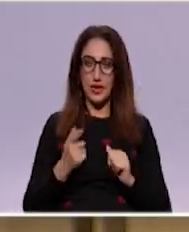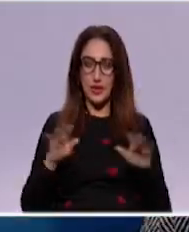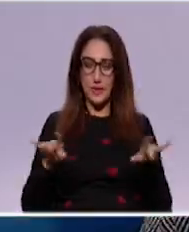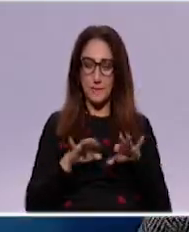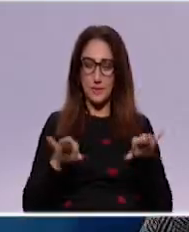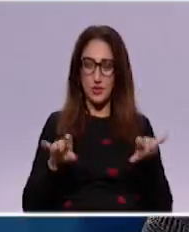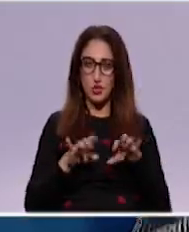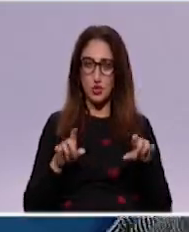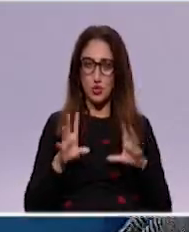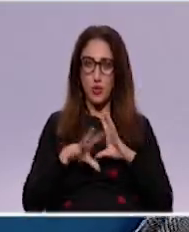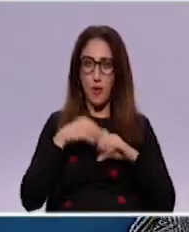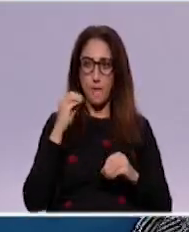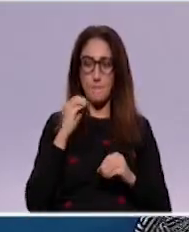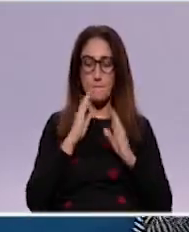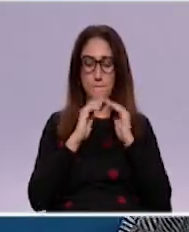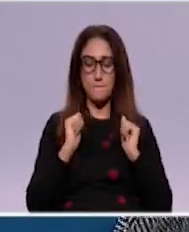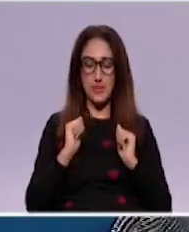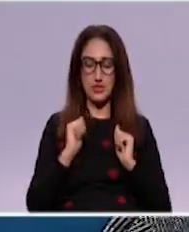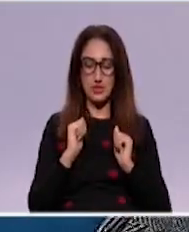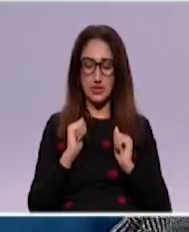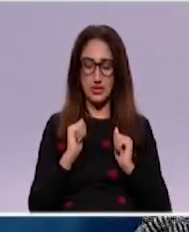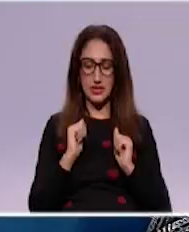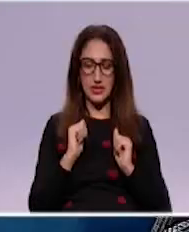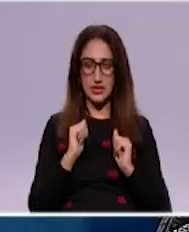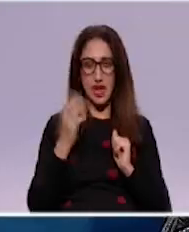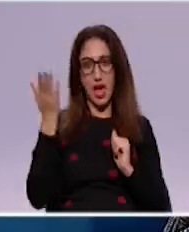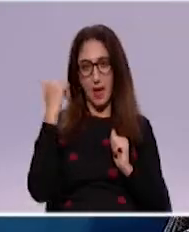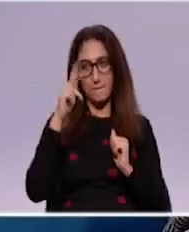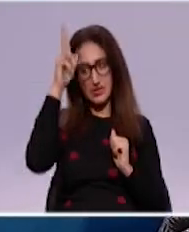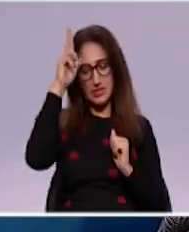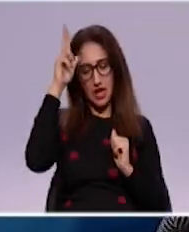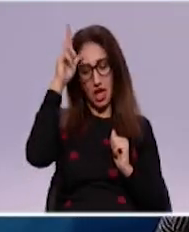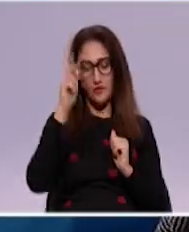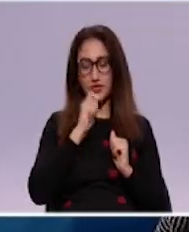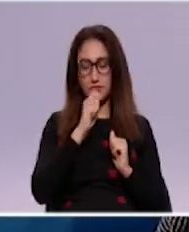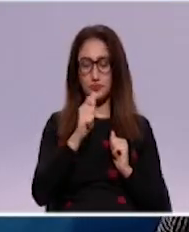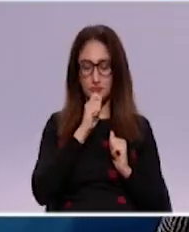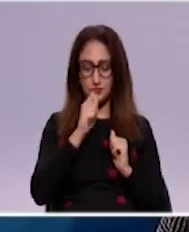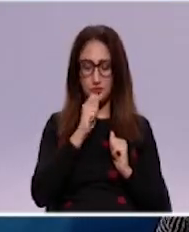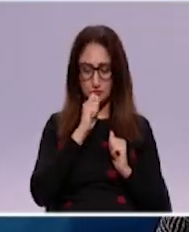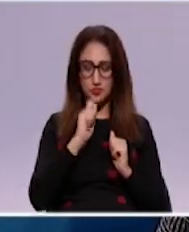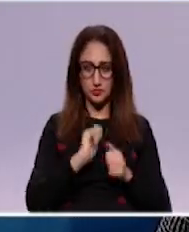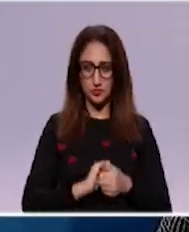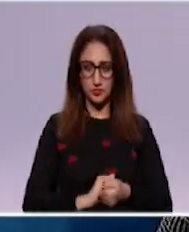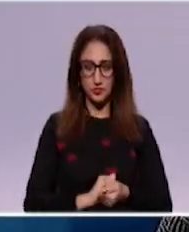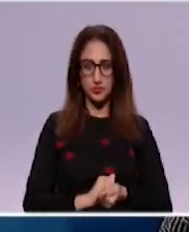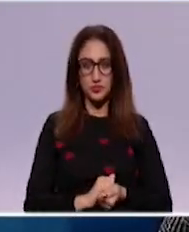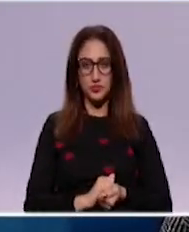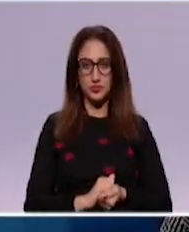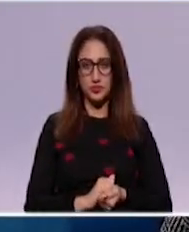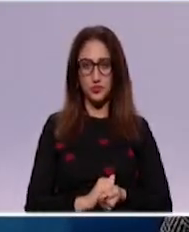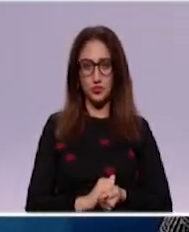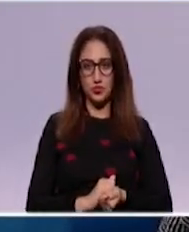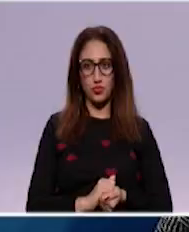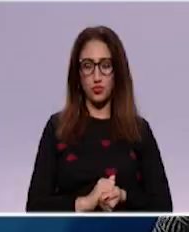المصريين؟ اصل هو جه يعمل حديث صحفي معانا ليا اما المصور او اخر ساعه انا مش هكون